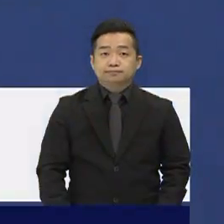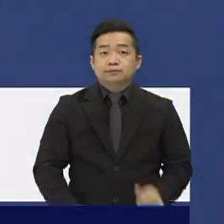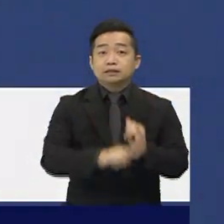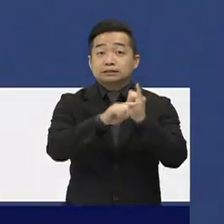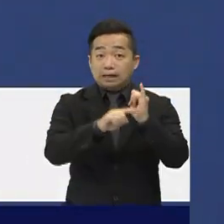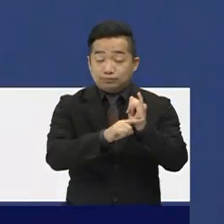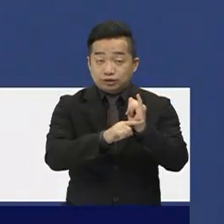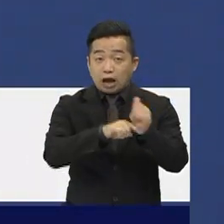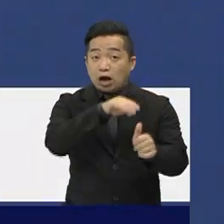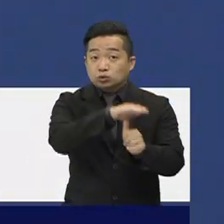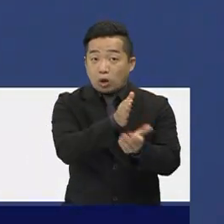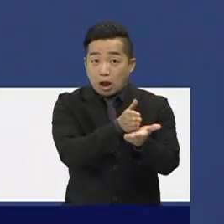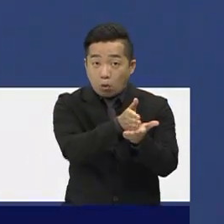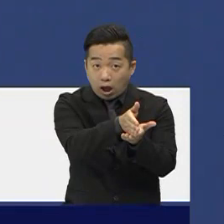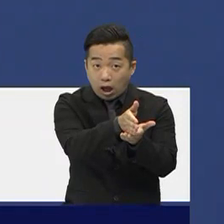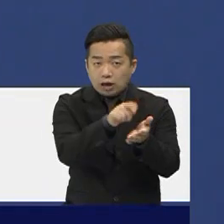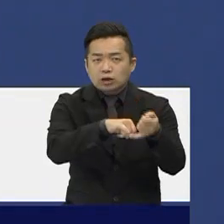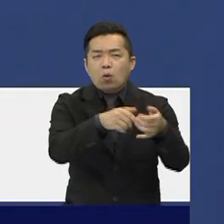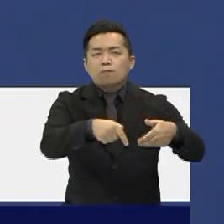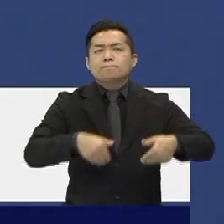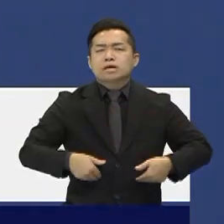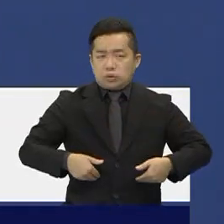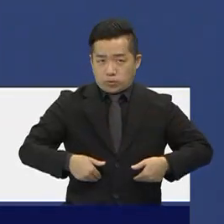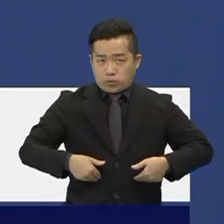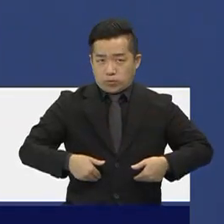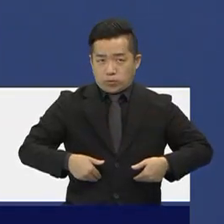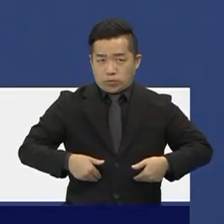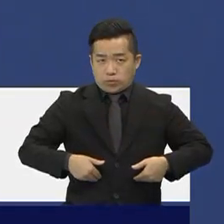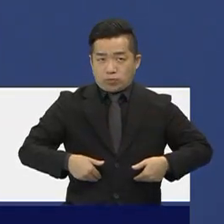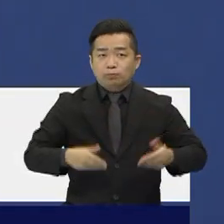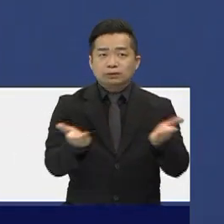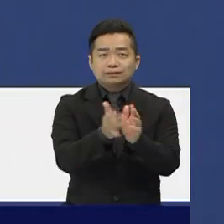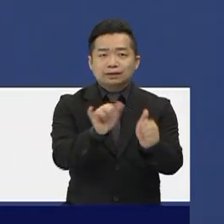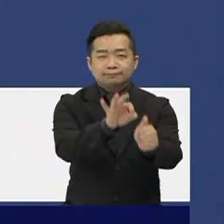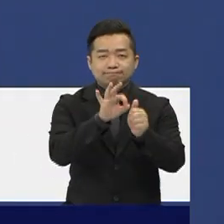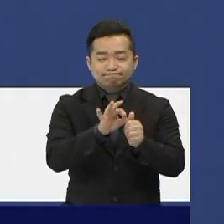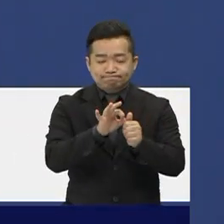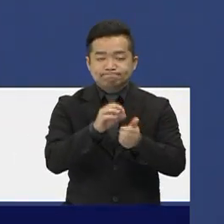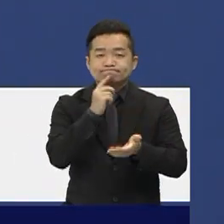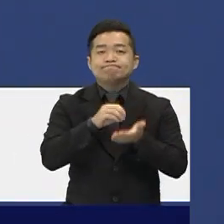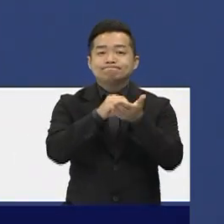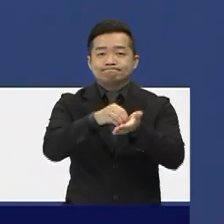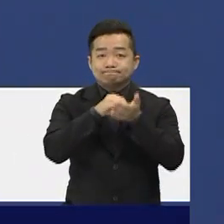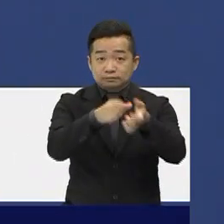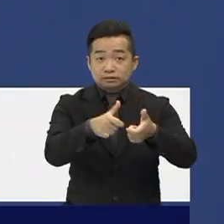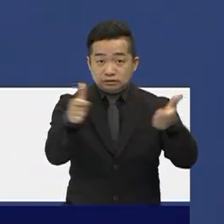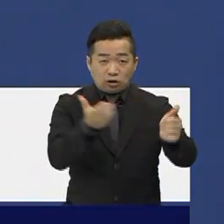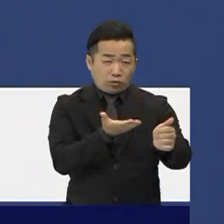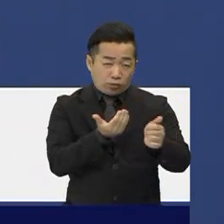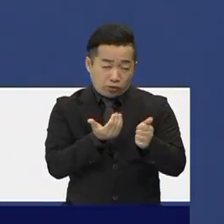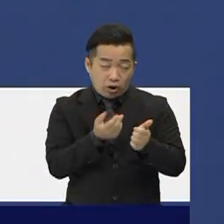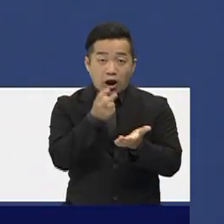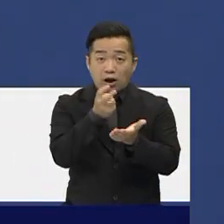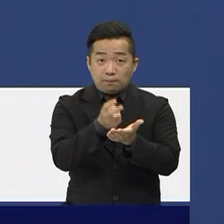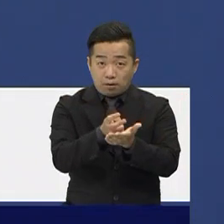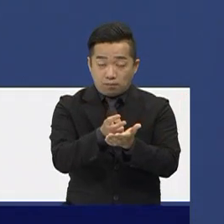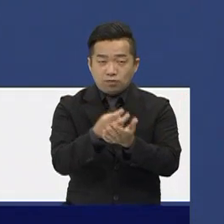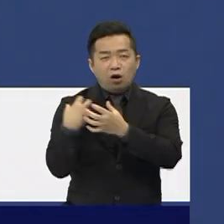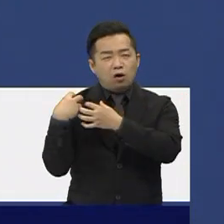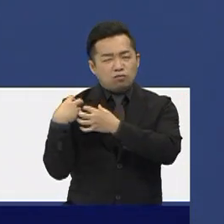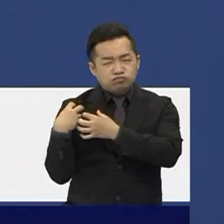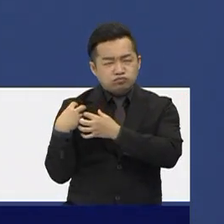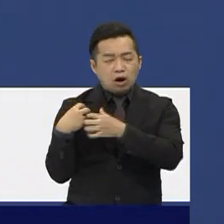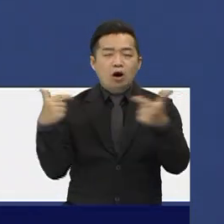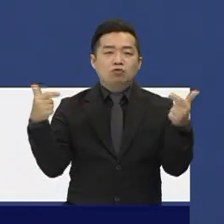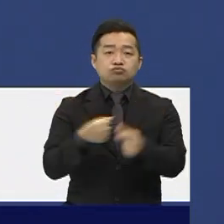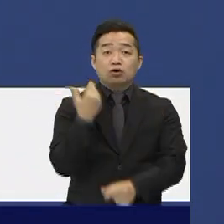산부인과 소아과 등 필수 분야에 인력이 유입될 수 있도록 법적 리스크 부담을